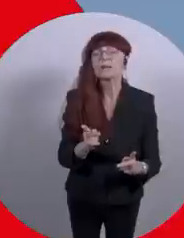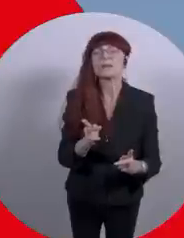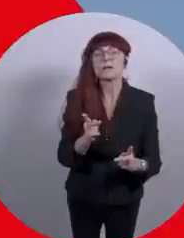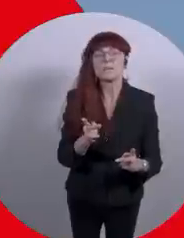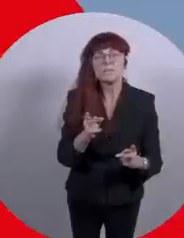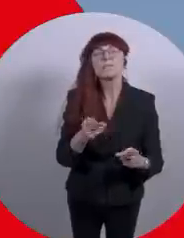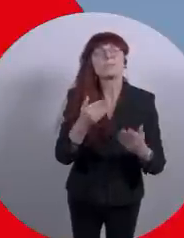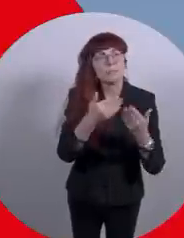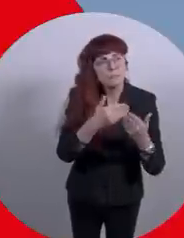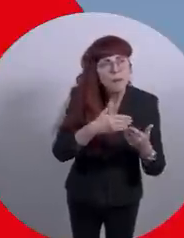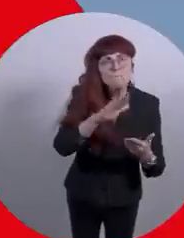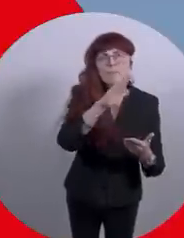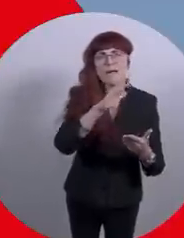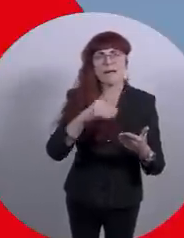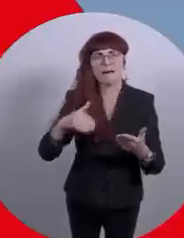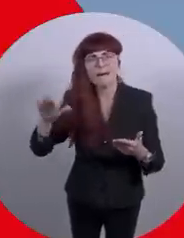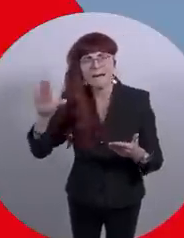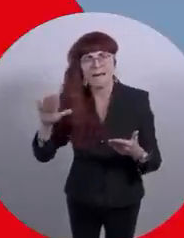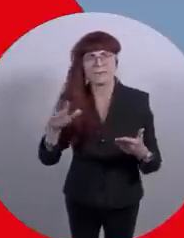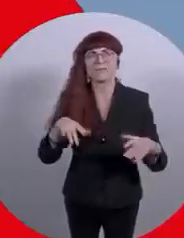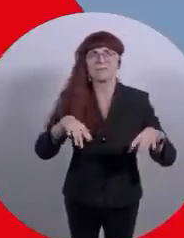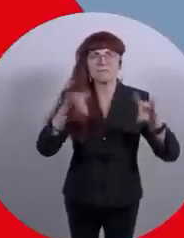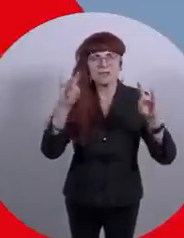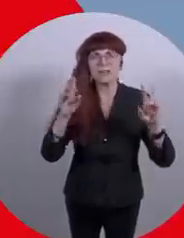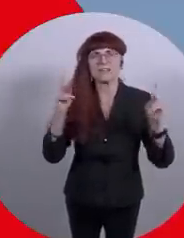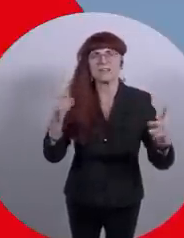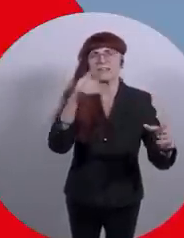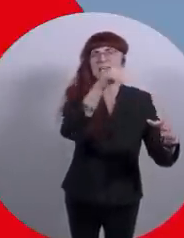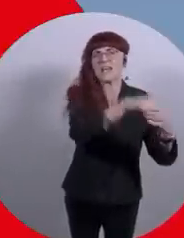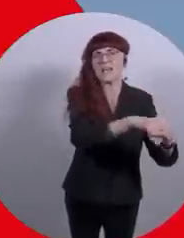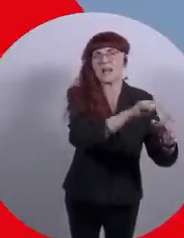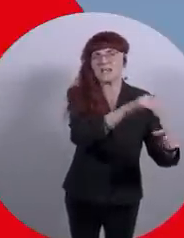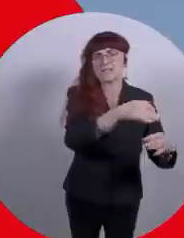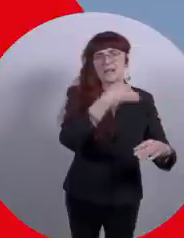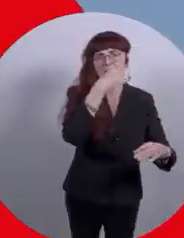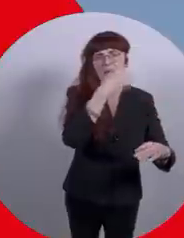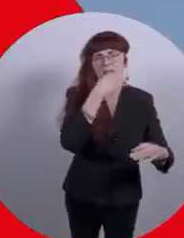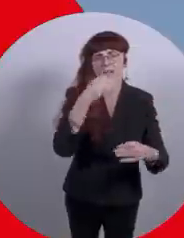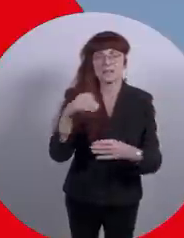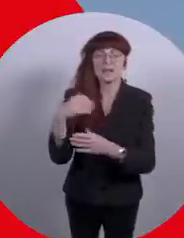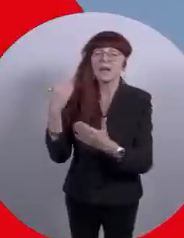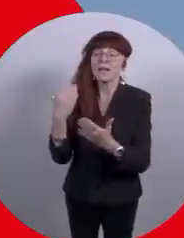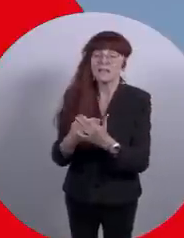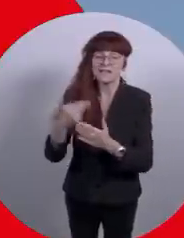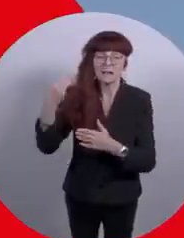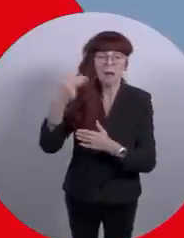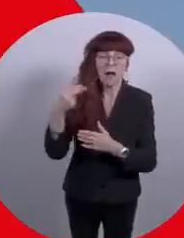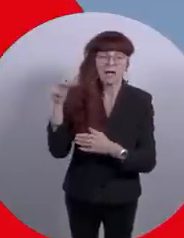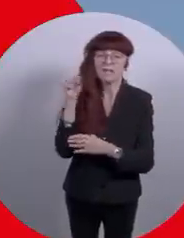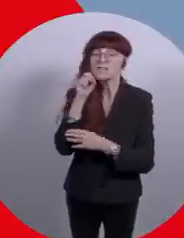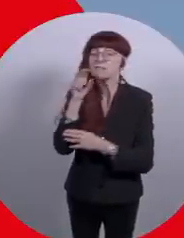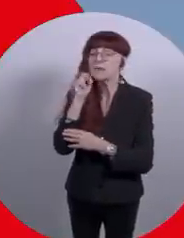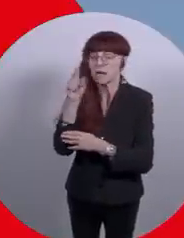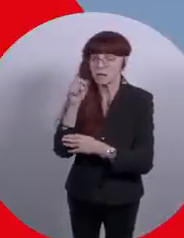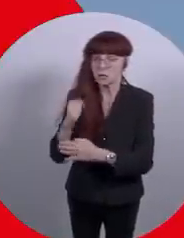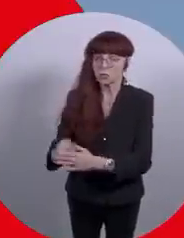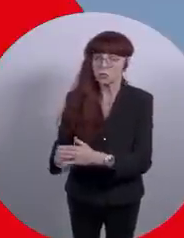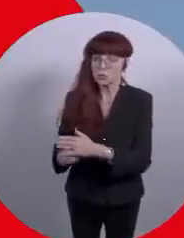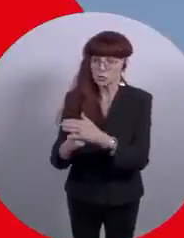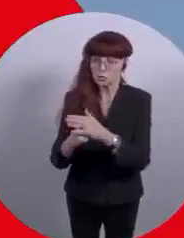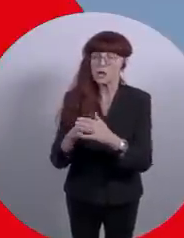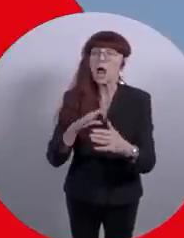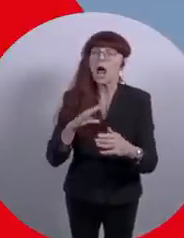in ihren Reden gesagt haben auch finden kann und daher unterstütze ich dich Hans Peter sage aber auch in deine